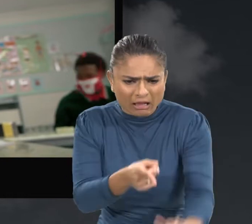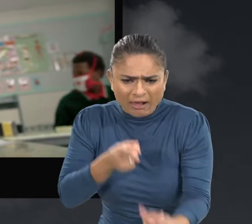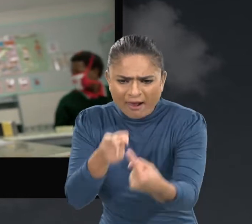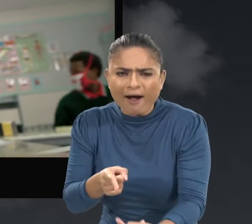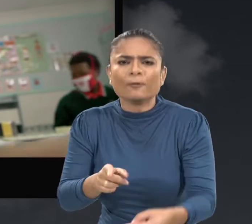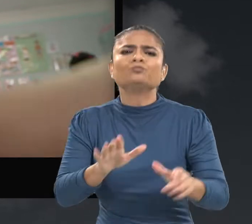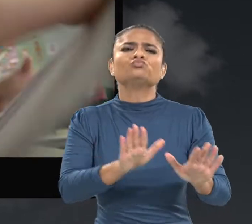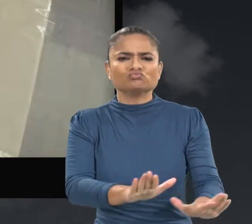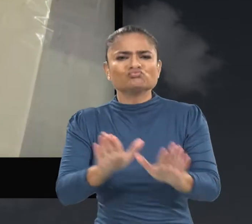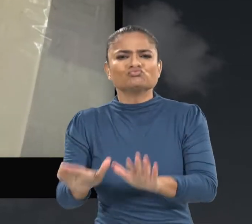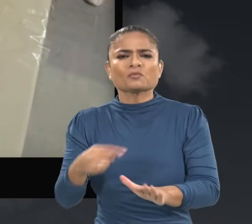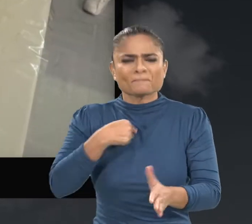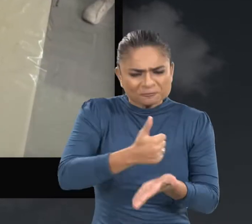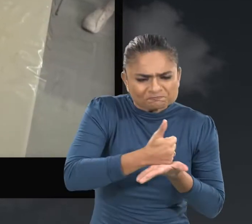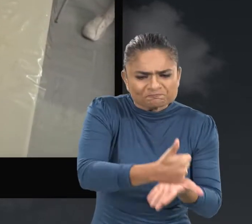stadiger.